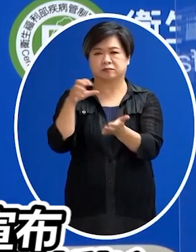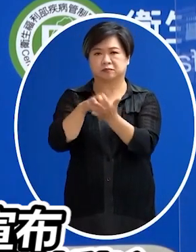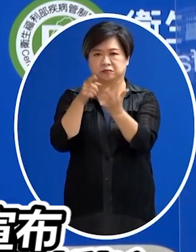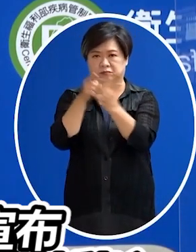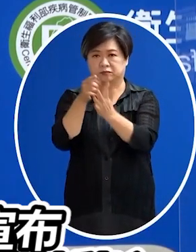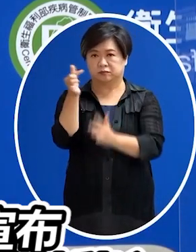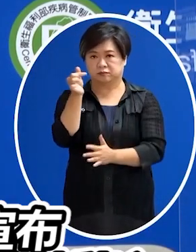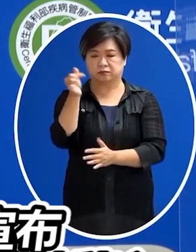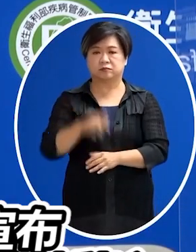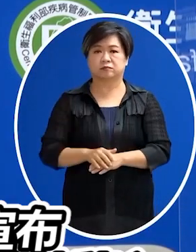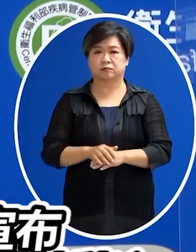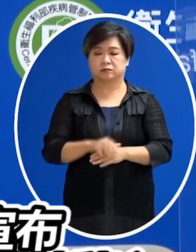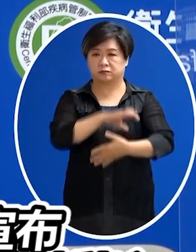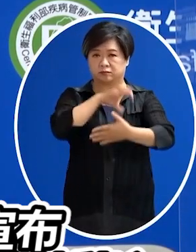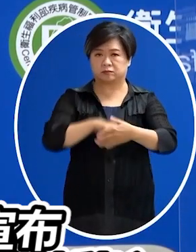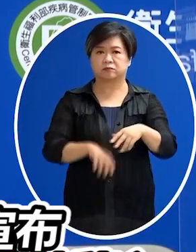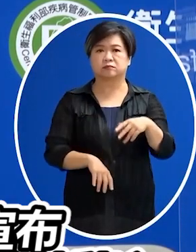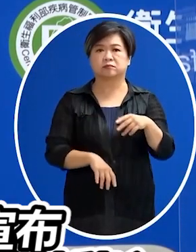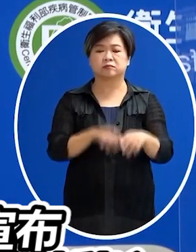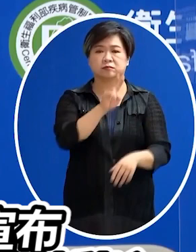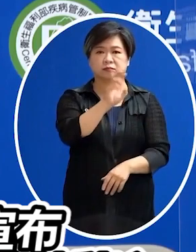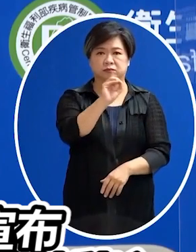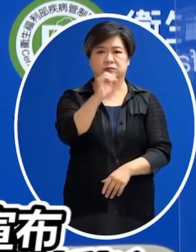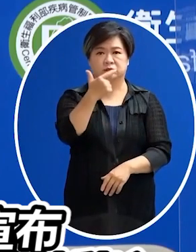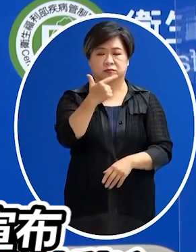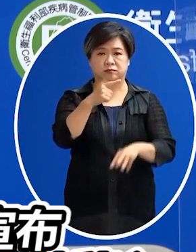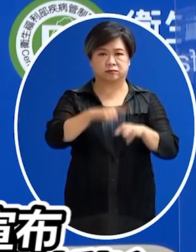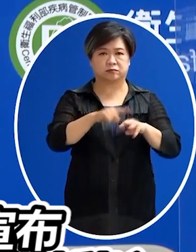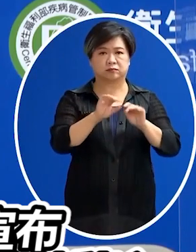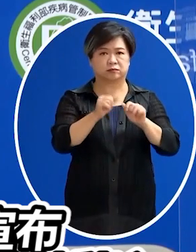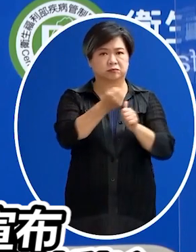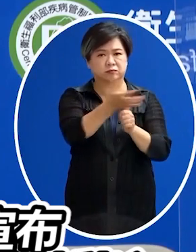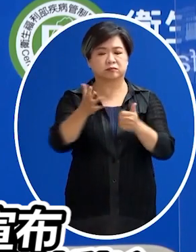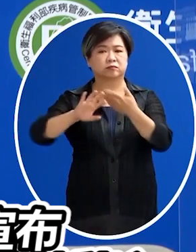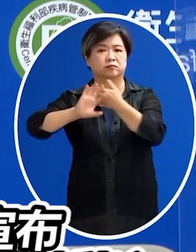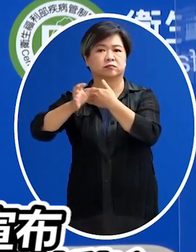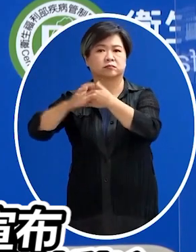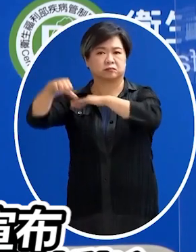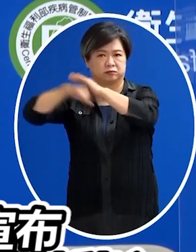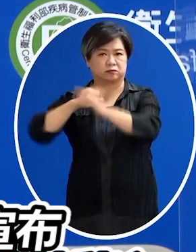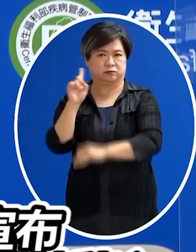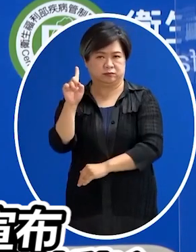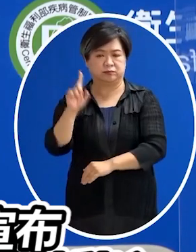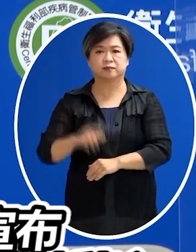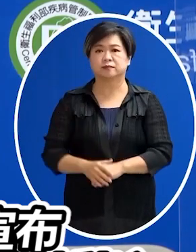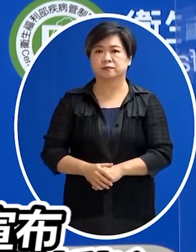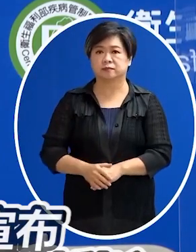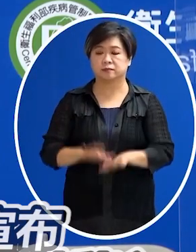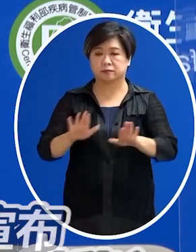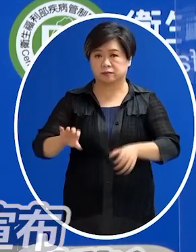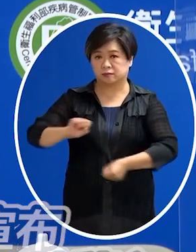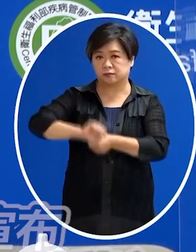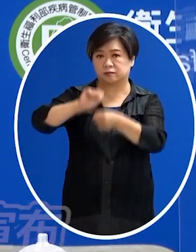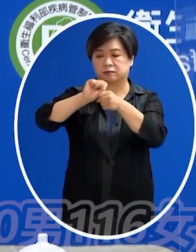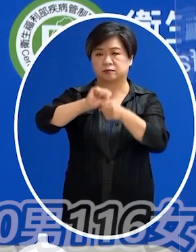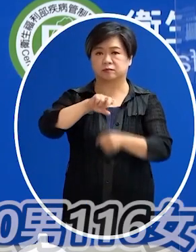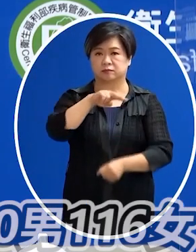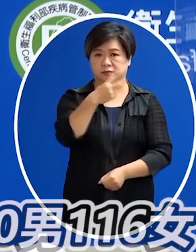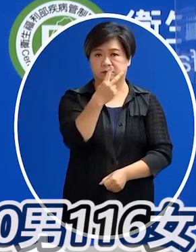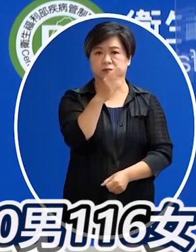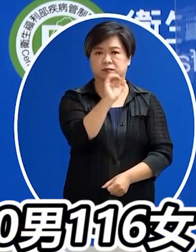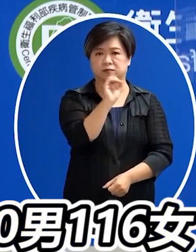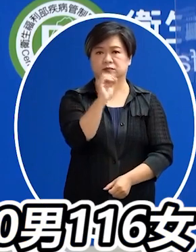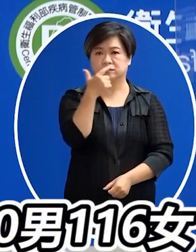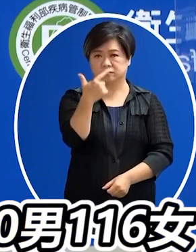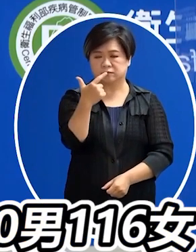案，206例是本土，1例境外移入。那今天所新增的206例的本土个